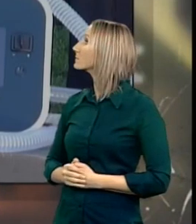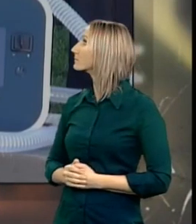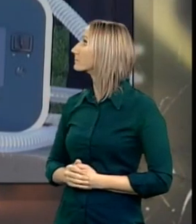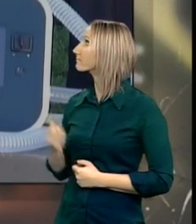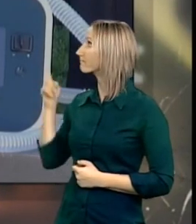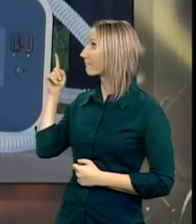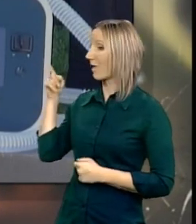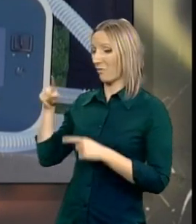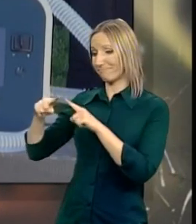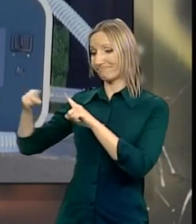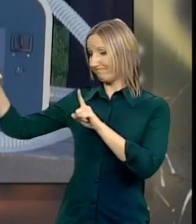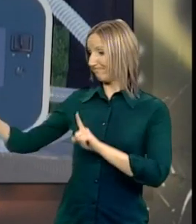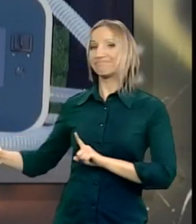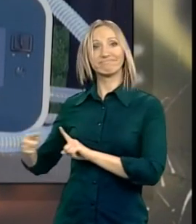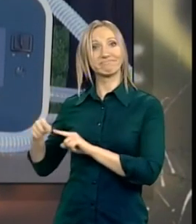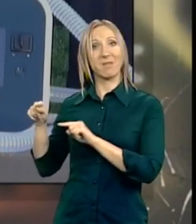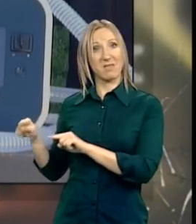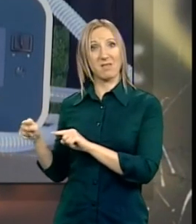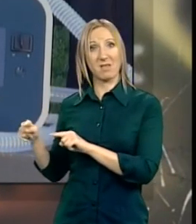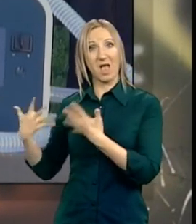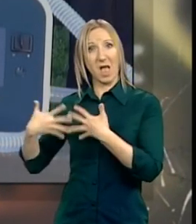Pored mene se nalazi